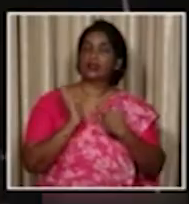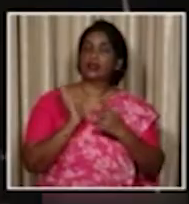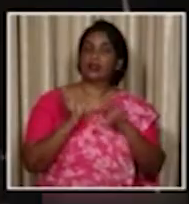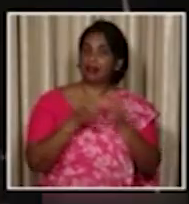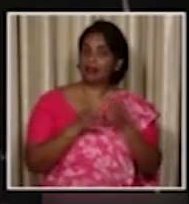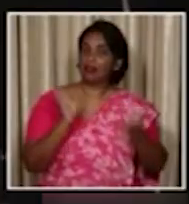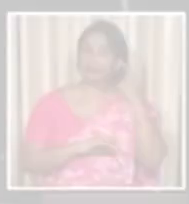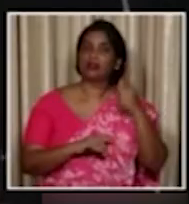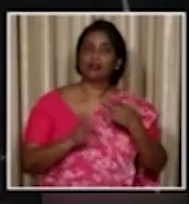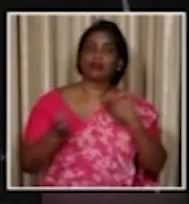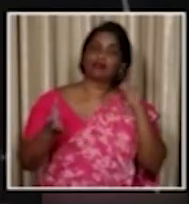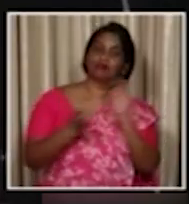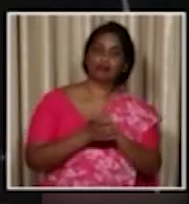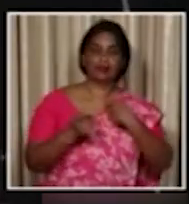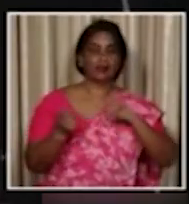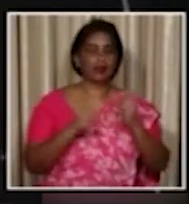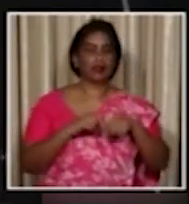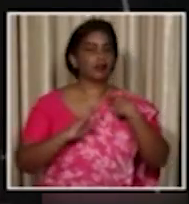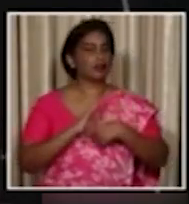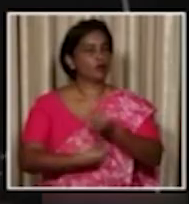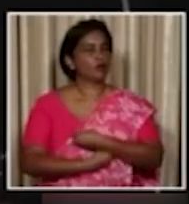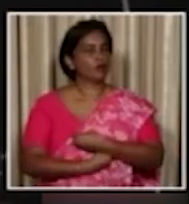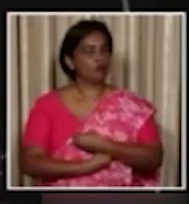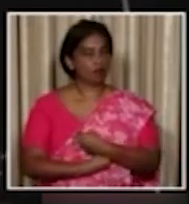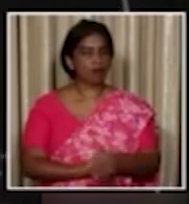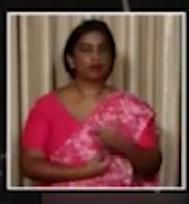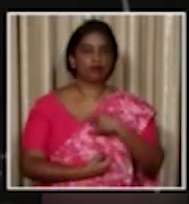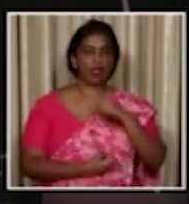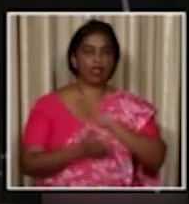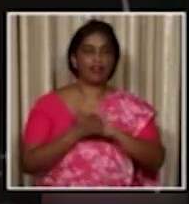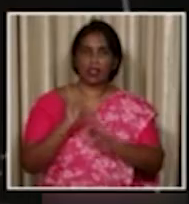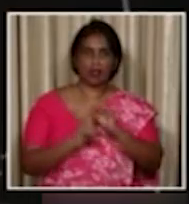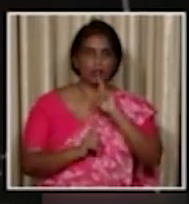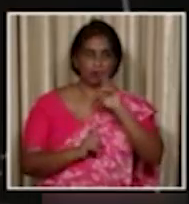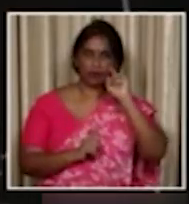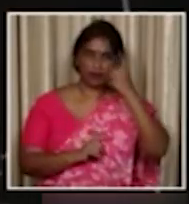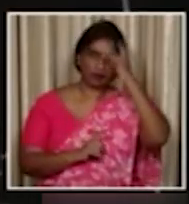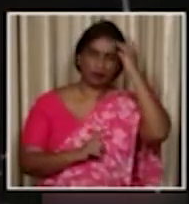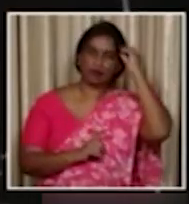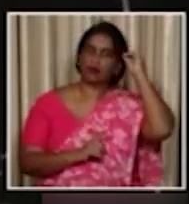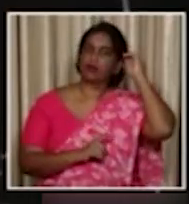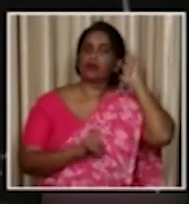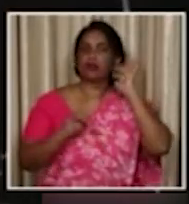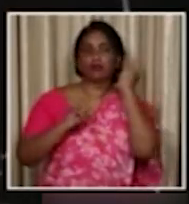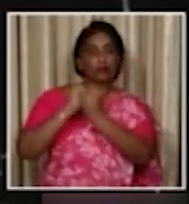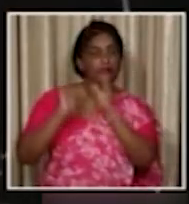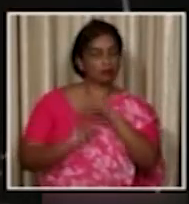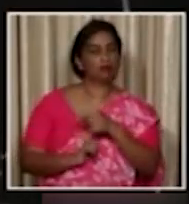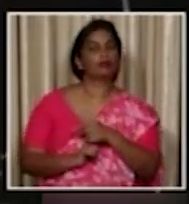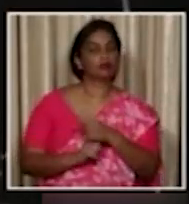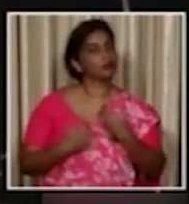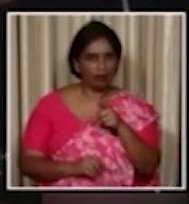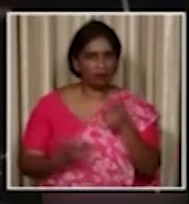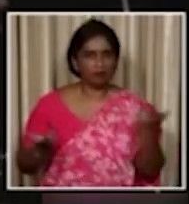ඒ කට්ටියගේ අතල් දාලා මේ රටේ ක්‍රිකට් විනාශ කරපුවට මම දැක්ක හරිම් ප්‍රනාන්දු ඇමතුමත් කියනවා මේ කට්ටියට එහෙම චෝදනාවක් තියෙනවා නම් මම